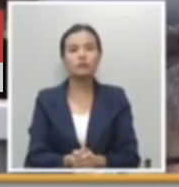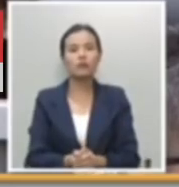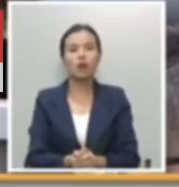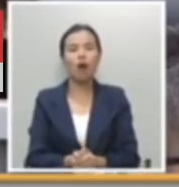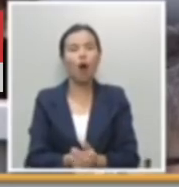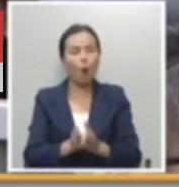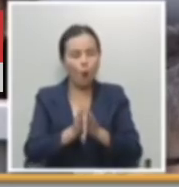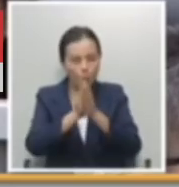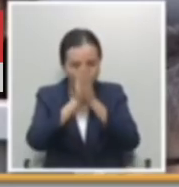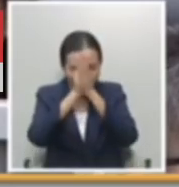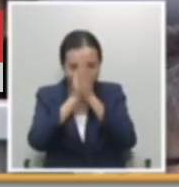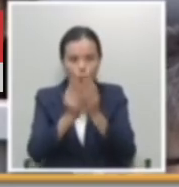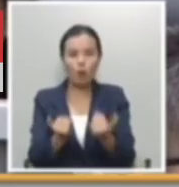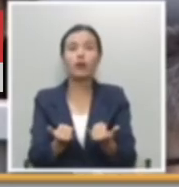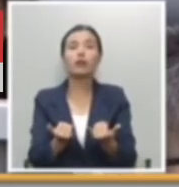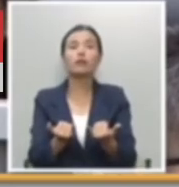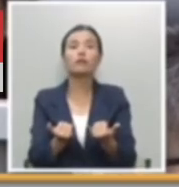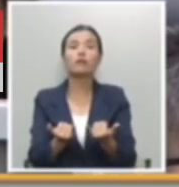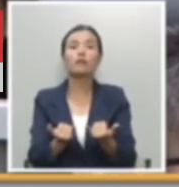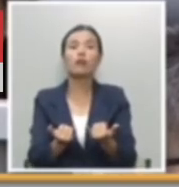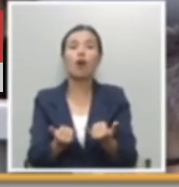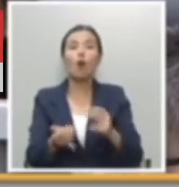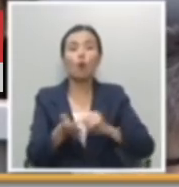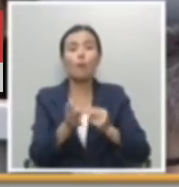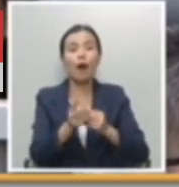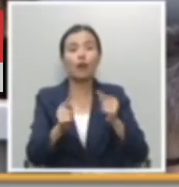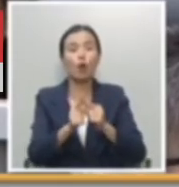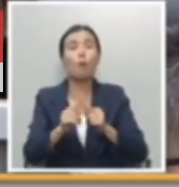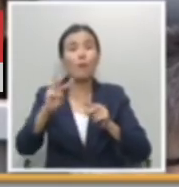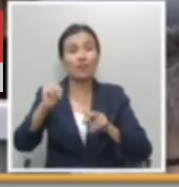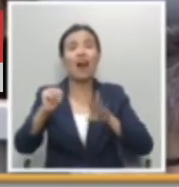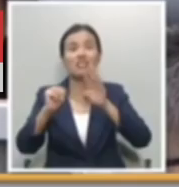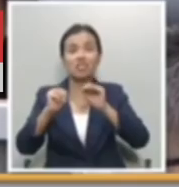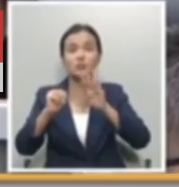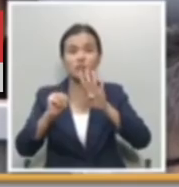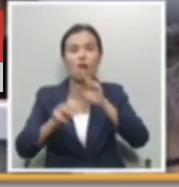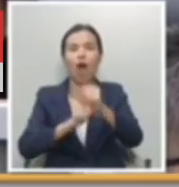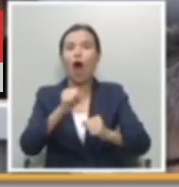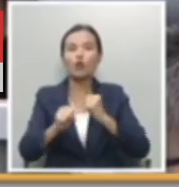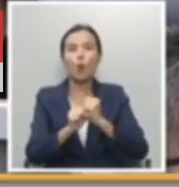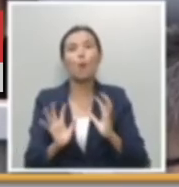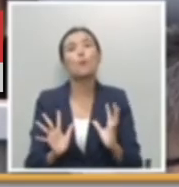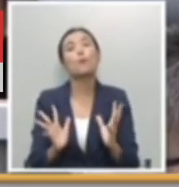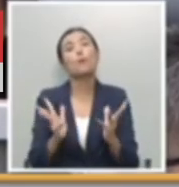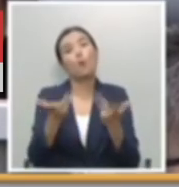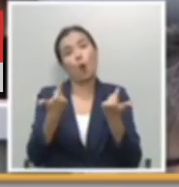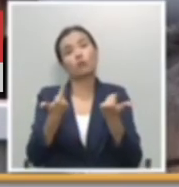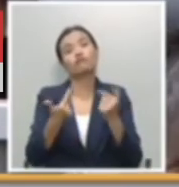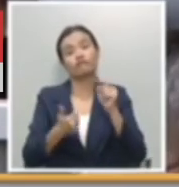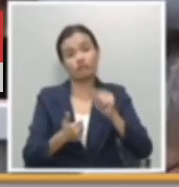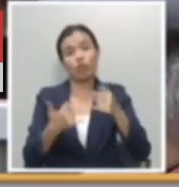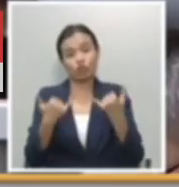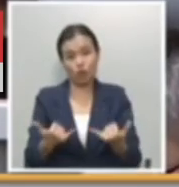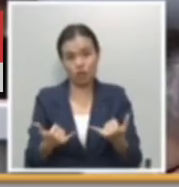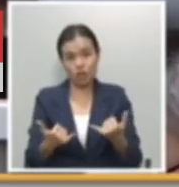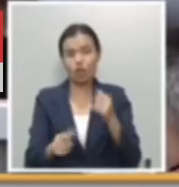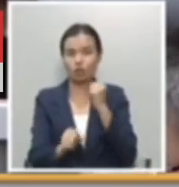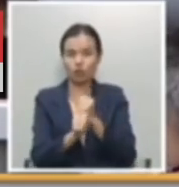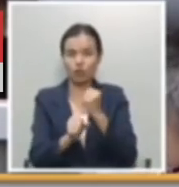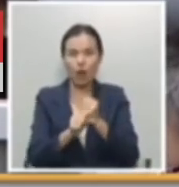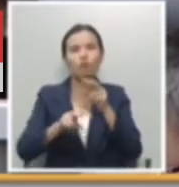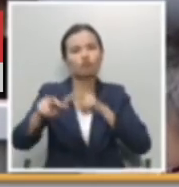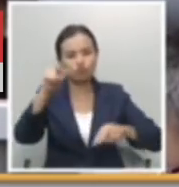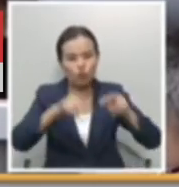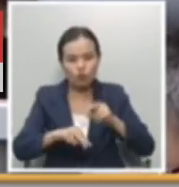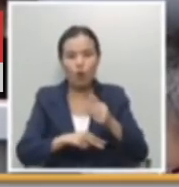สิทธิ์วันนี้ก็เลยทำให้ยามาตรา44หมดอายุก็เลยเข้ามาสู่ในยุคของการที่มีการตรวจส